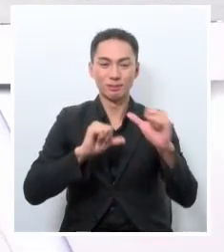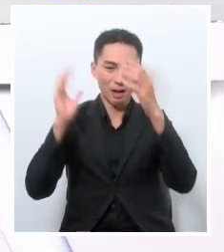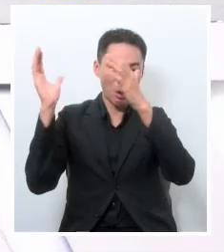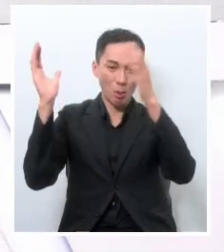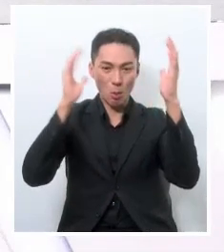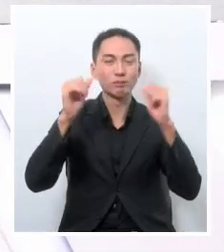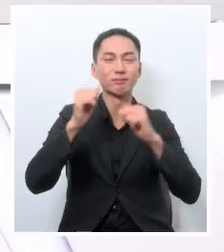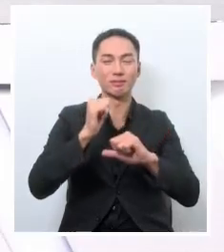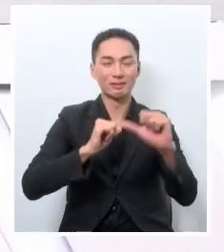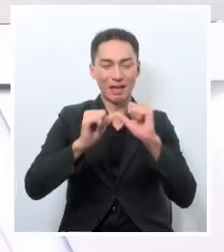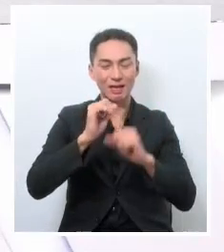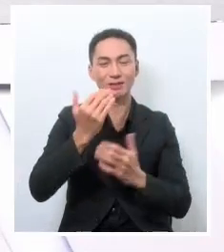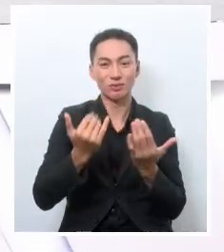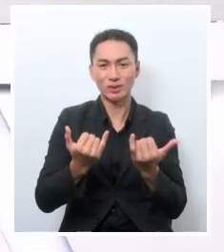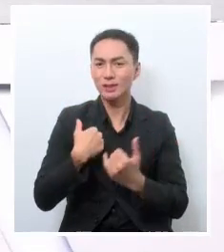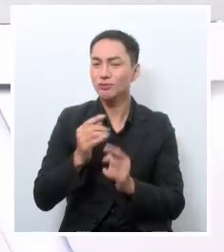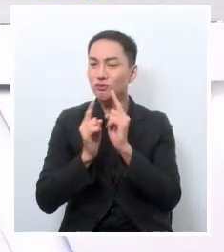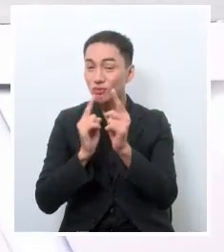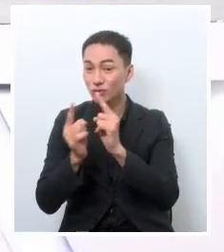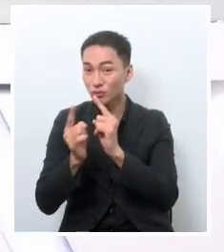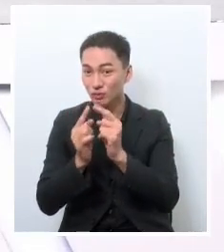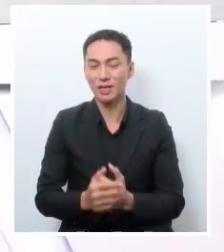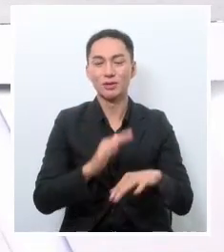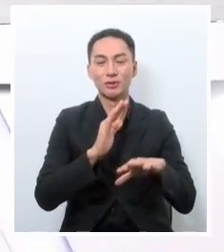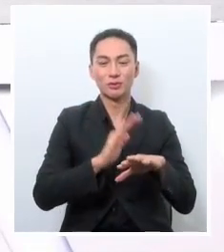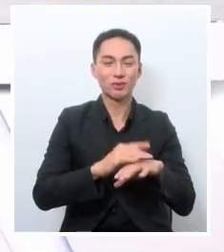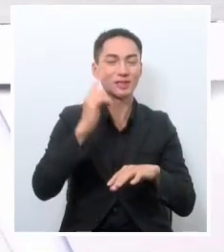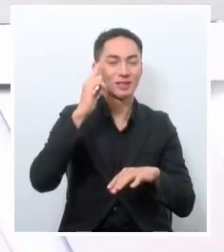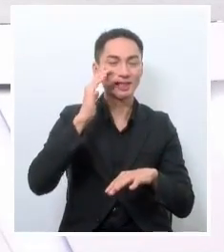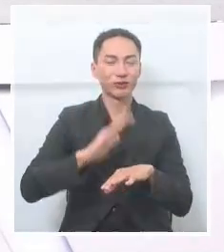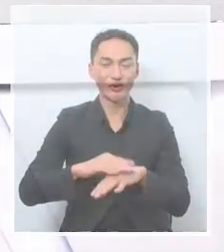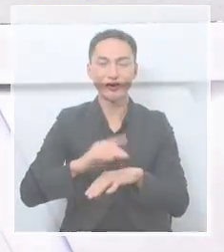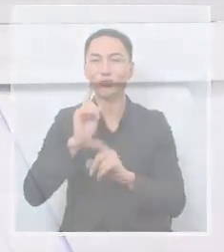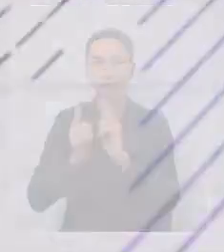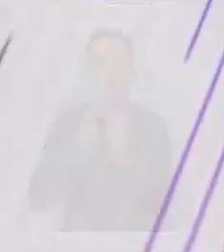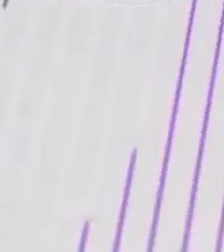ค่ะเราจะมาพูดคุยกันกับน้องๆในช่วงชวนคิดเชน